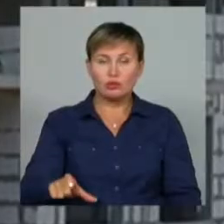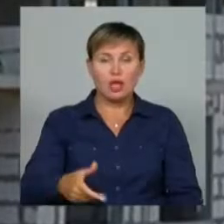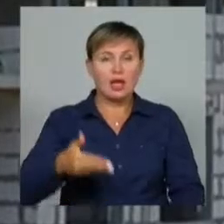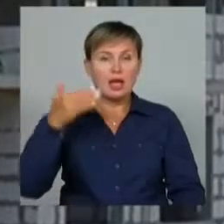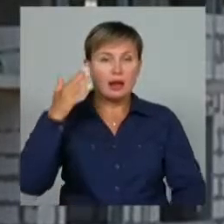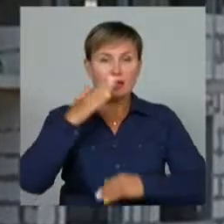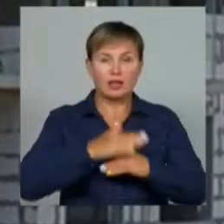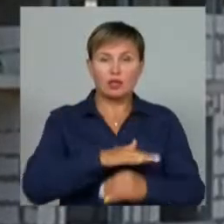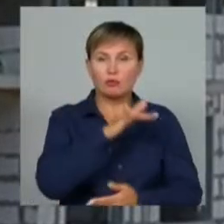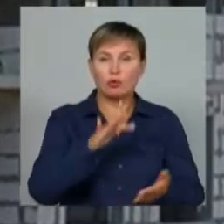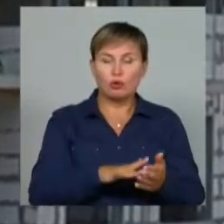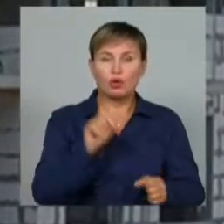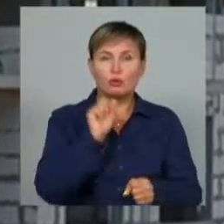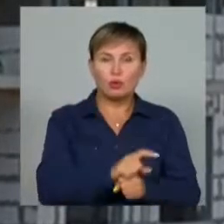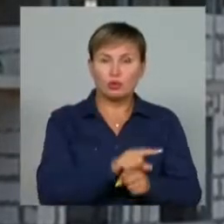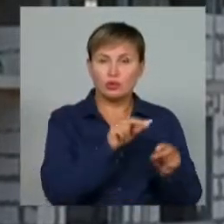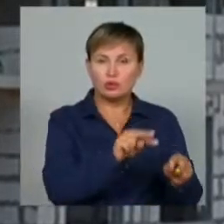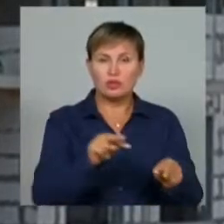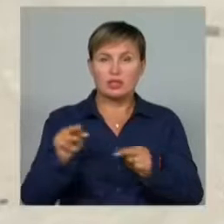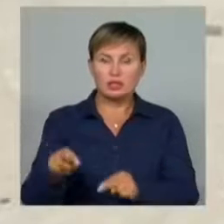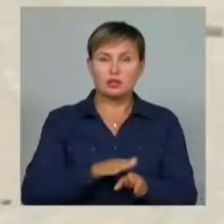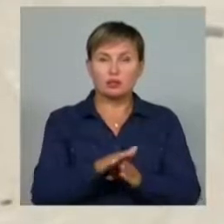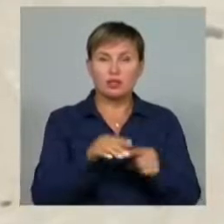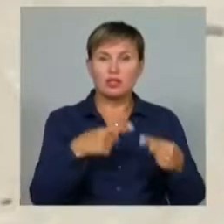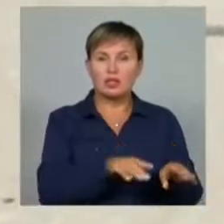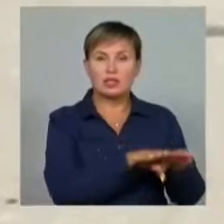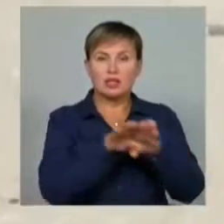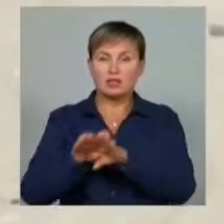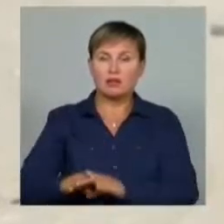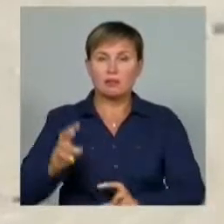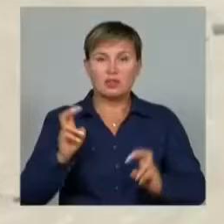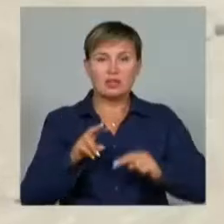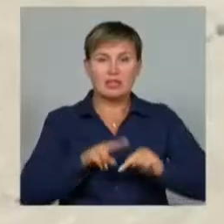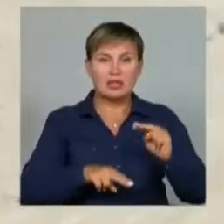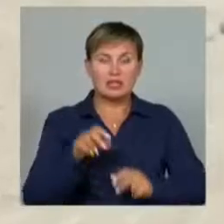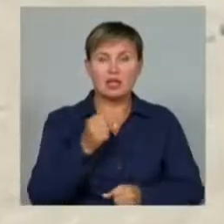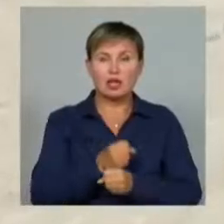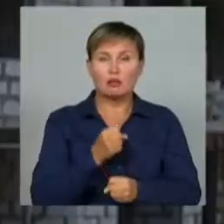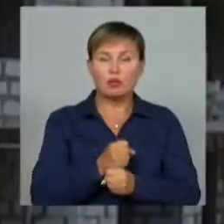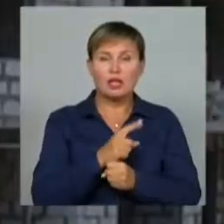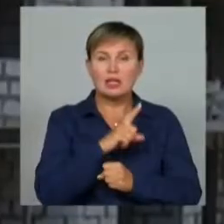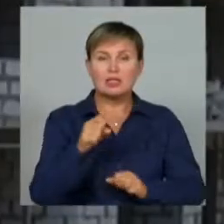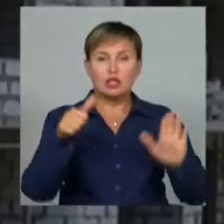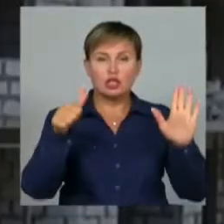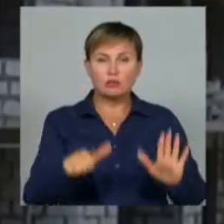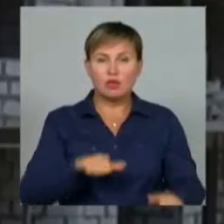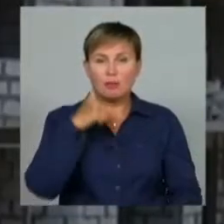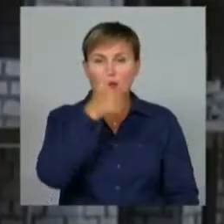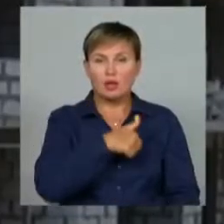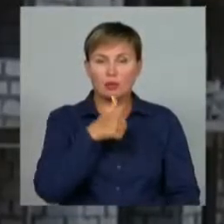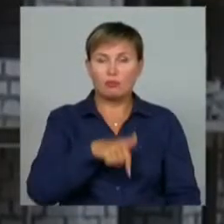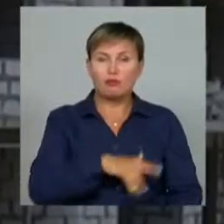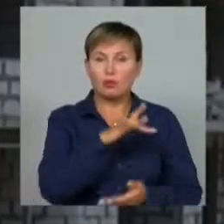аким города поручил усилить контроль за соблюдением стандартов в производстве строительных работ. Только за полгода в мегаполисе